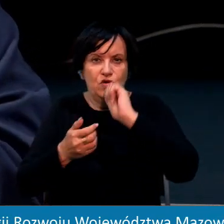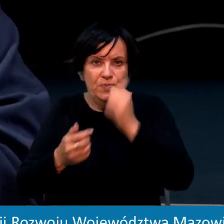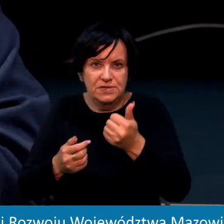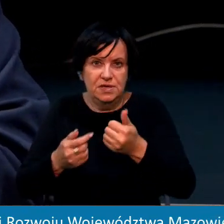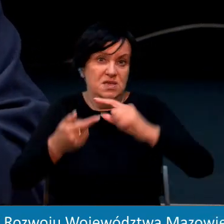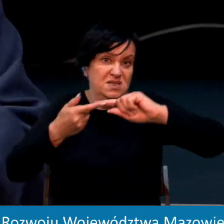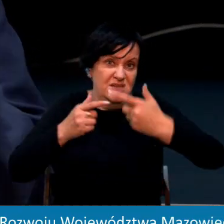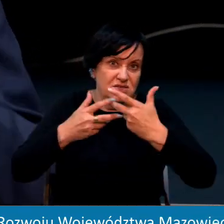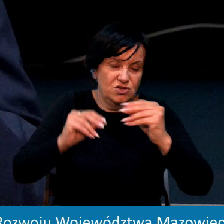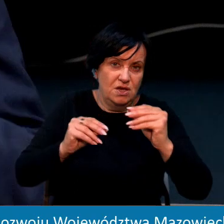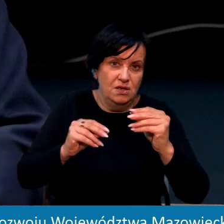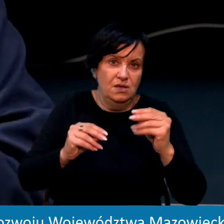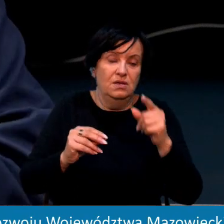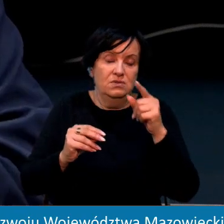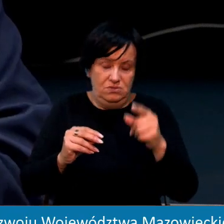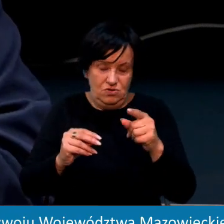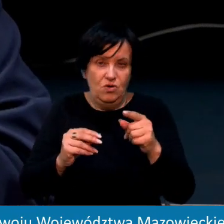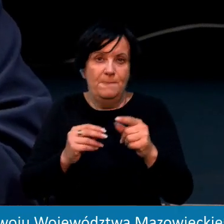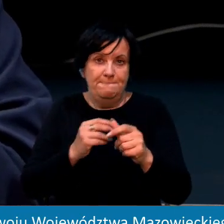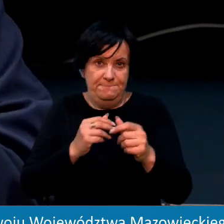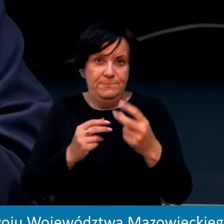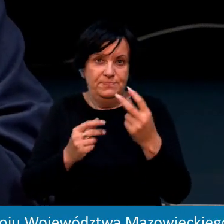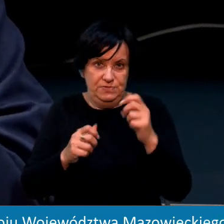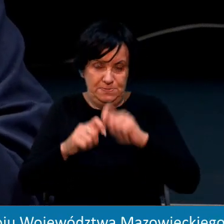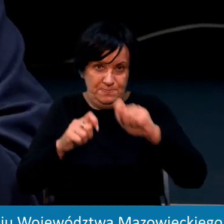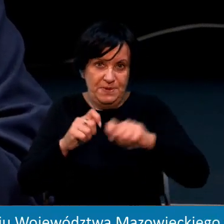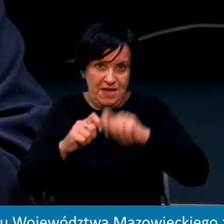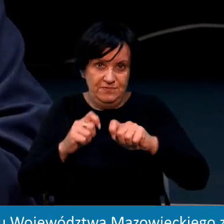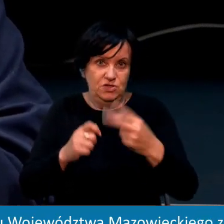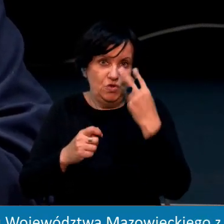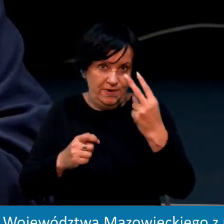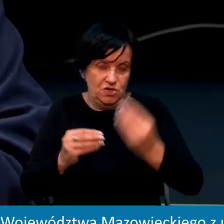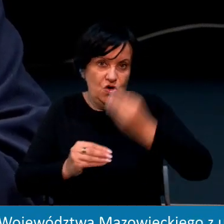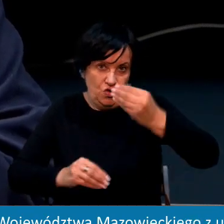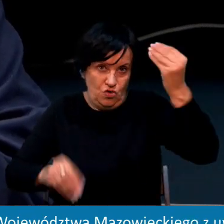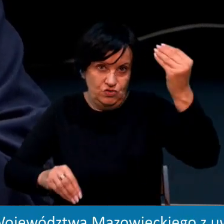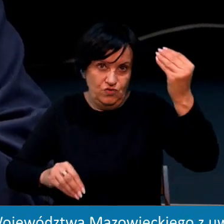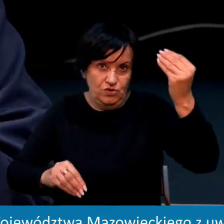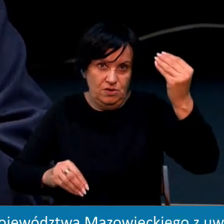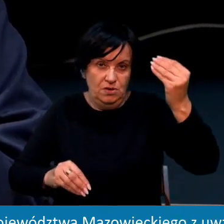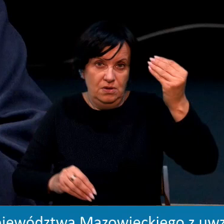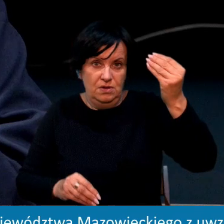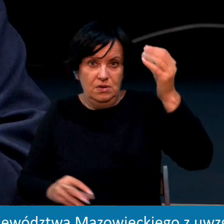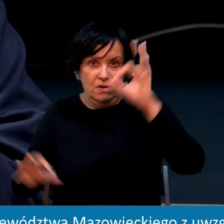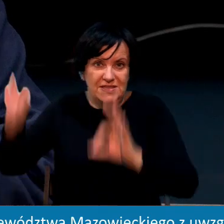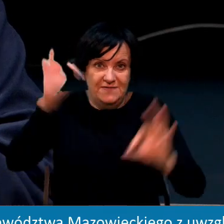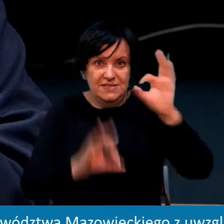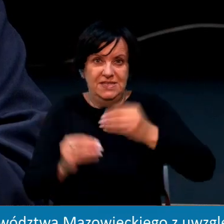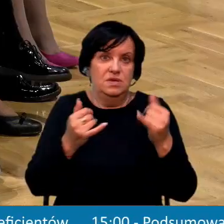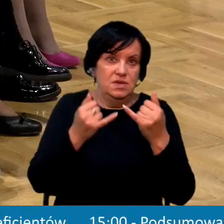nie, to nawet w tym wymiarze inwestycyjnym, modernizacyjnym, to zrobiliśmy olbrzymi